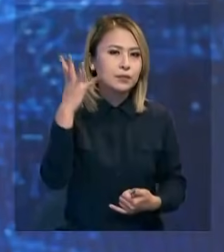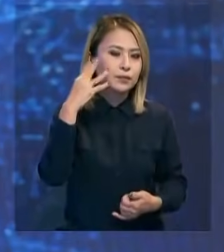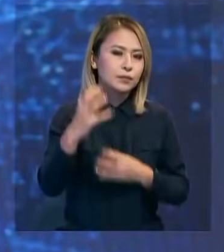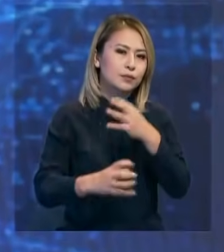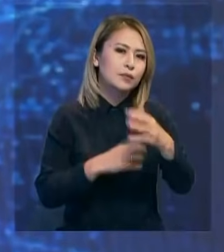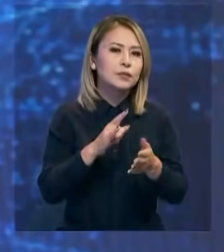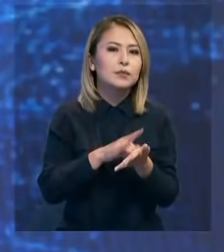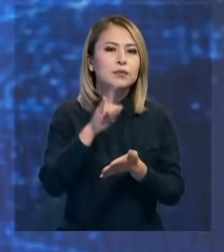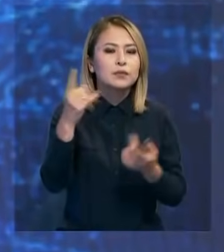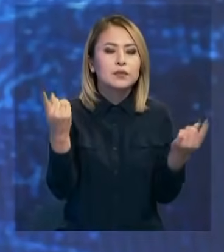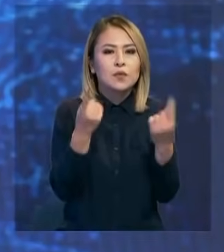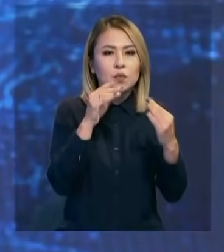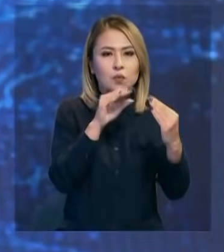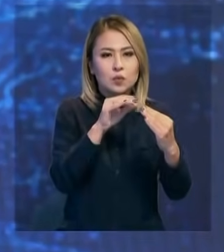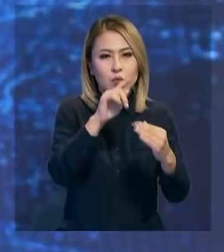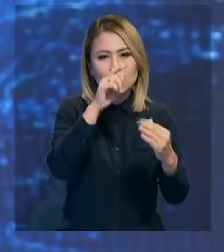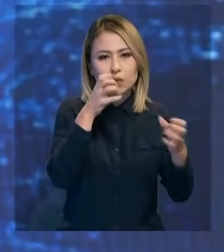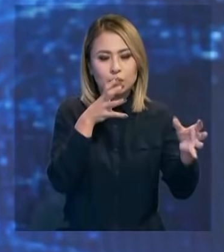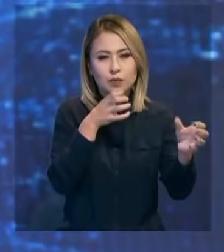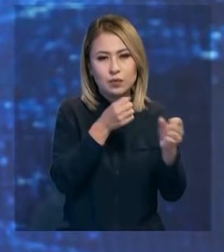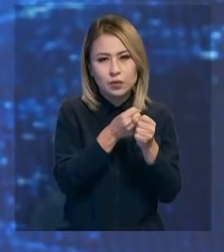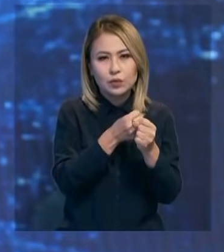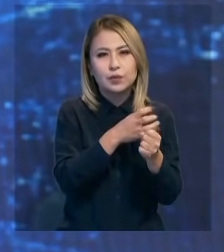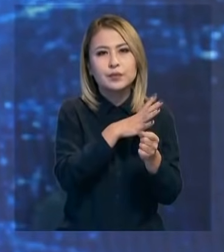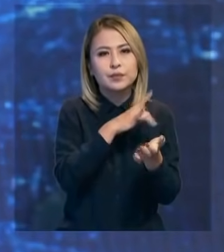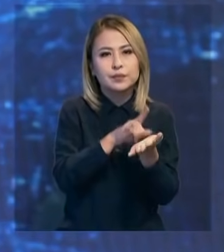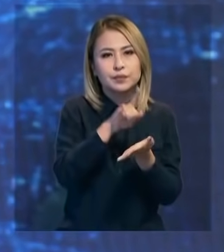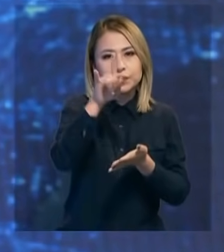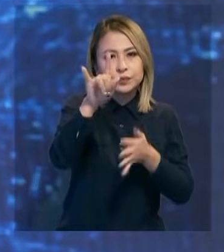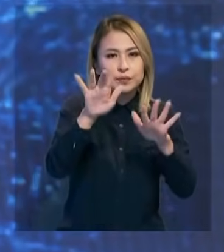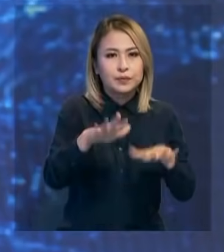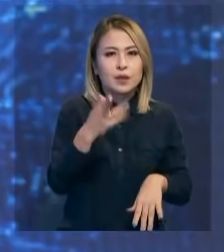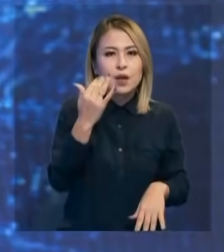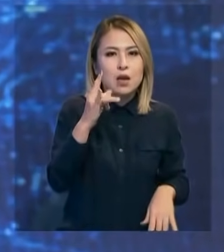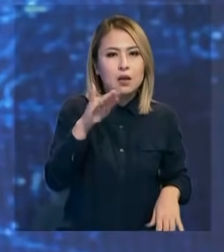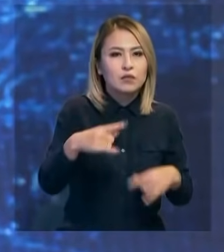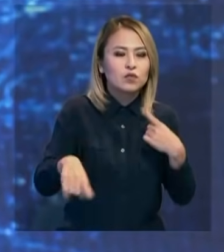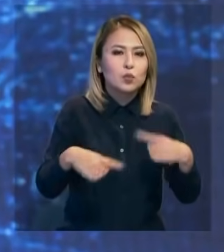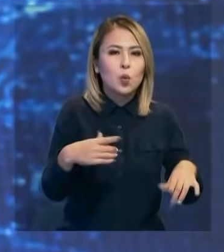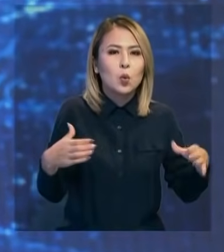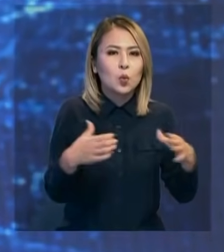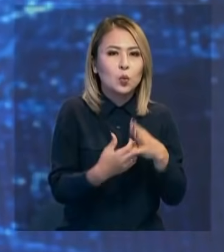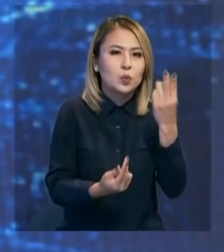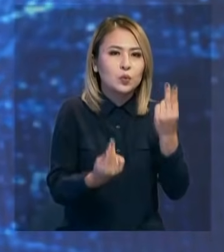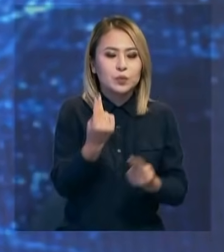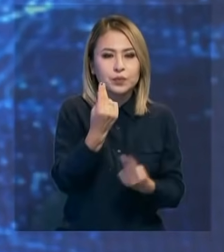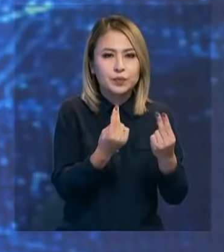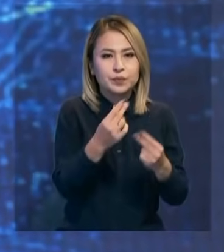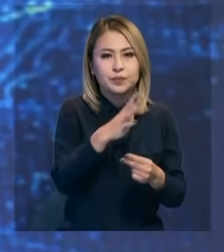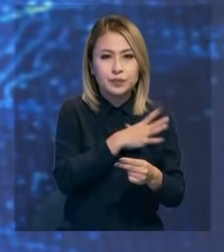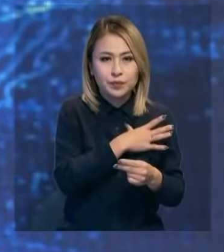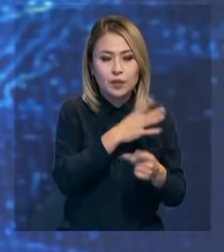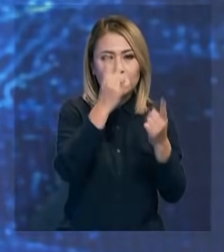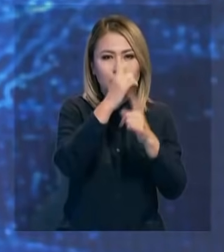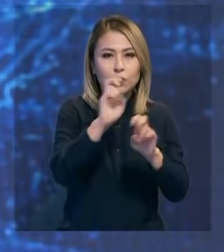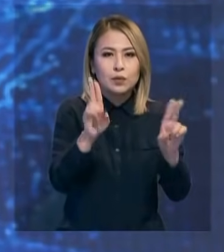Алматы халықаралық әуежайында жеңіл автокөлікпен соқтығысып алған ұшақ бортында Қайрат футбол клубының ойыншылары мен бапкерлері болған.